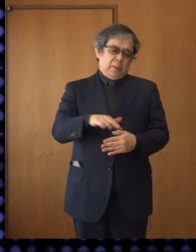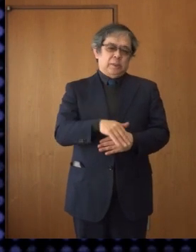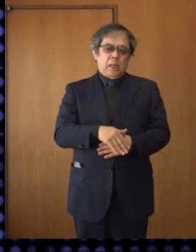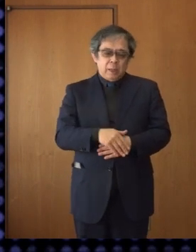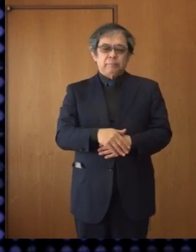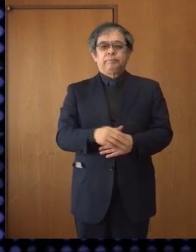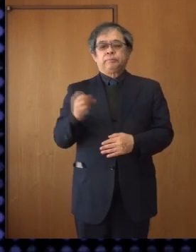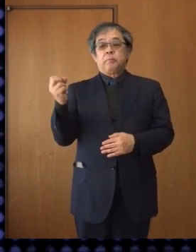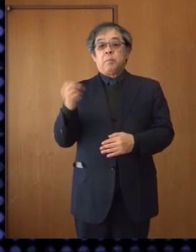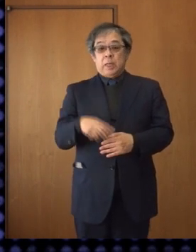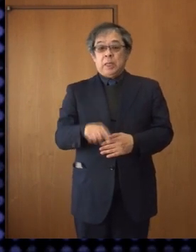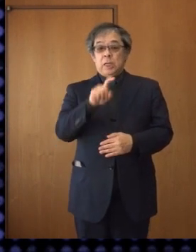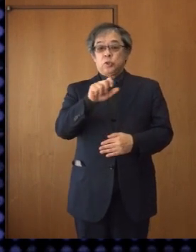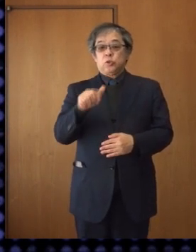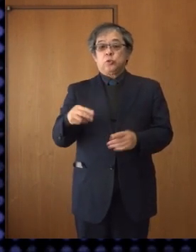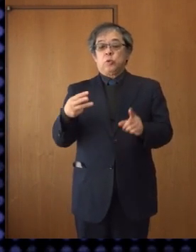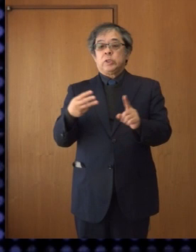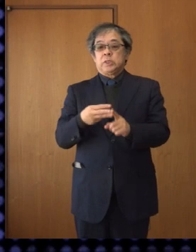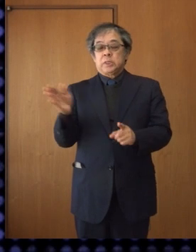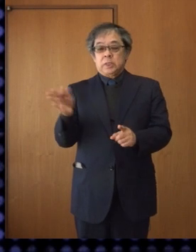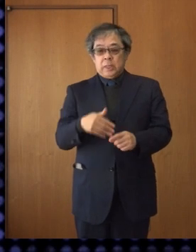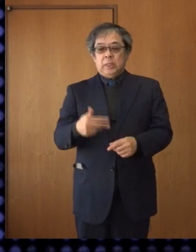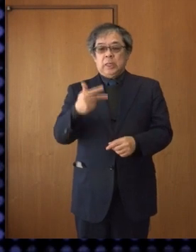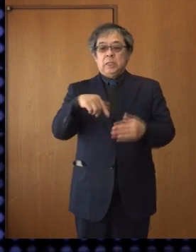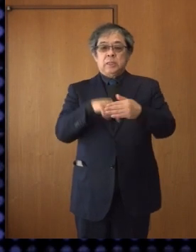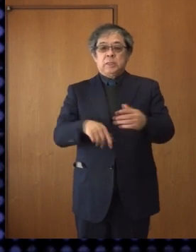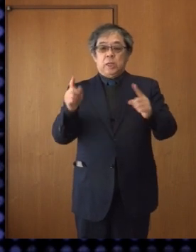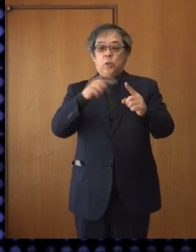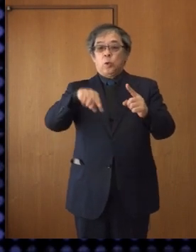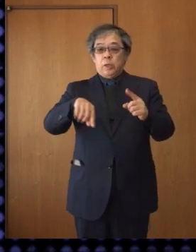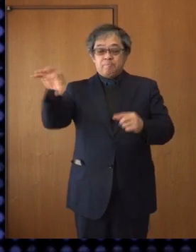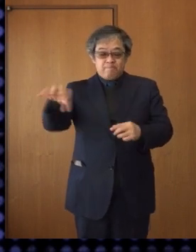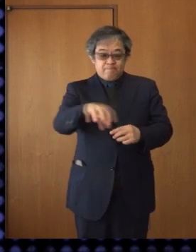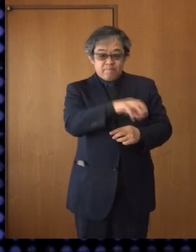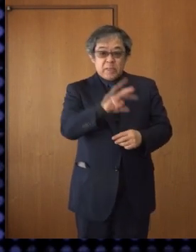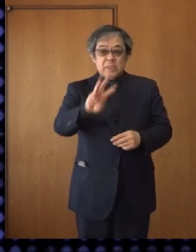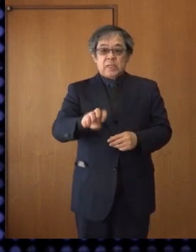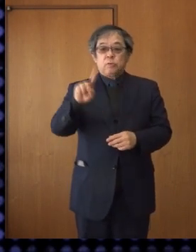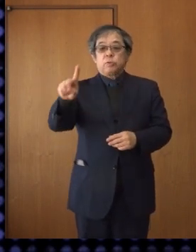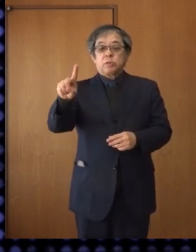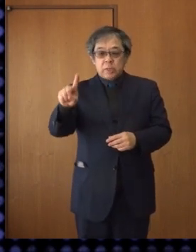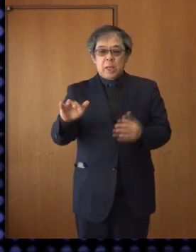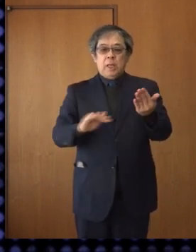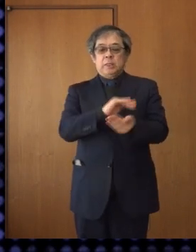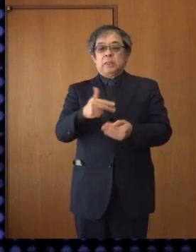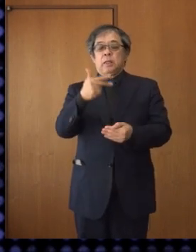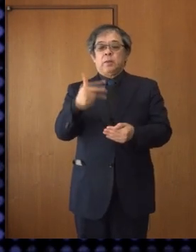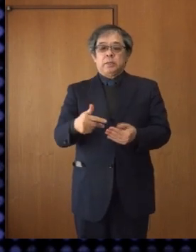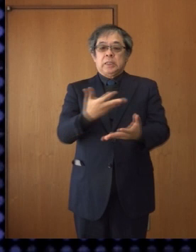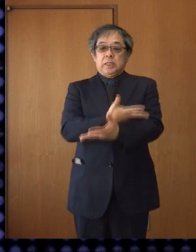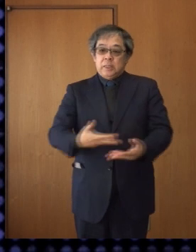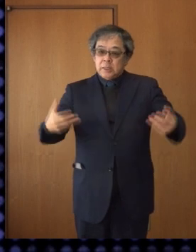また15日から市内公園など31箇所で多摩市シェアサイクル